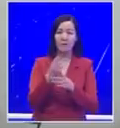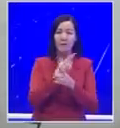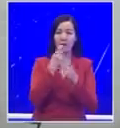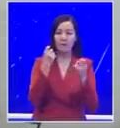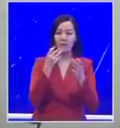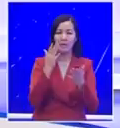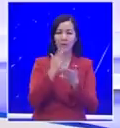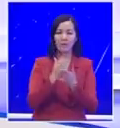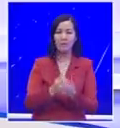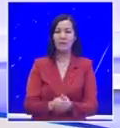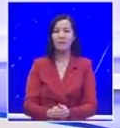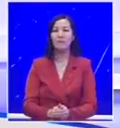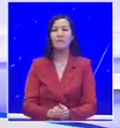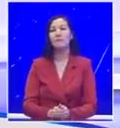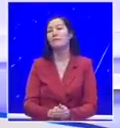жеткіземіз.